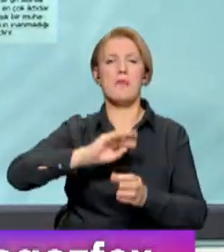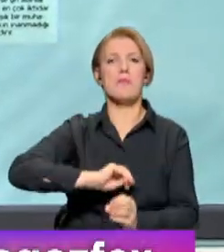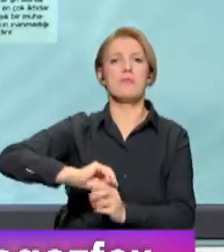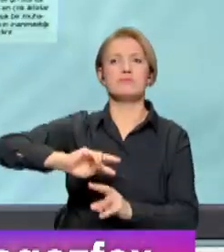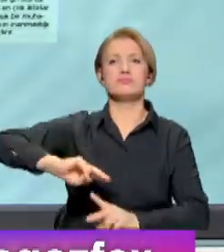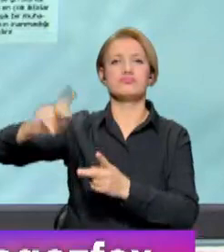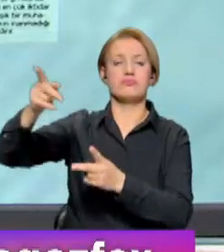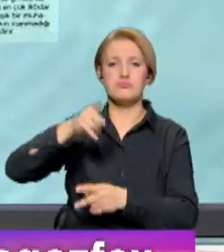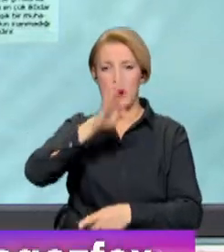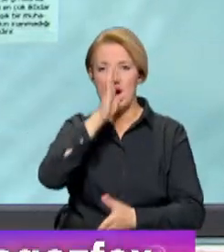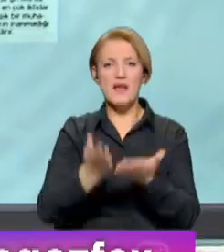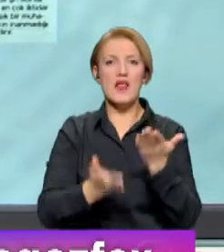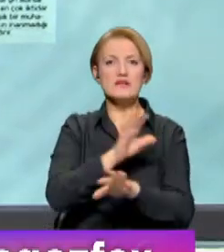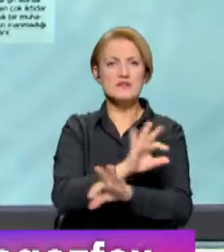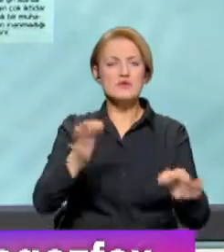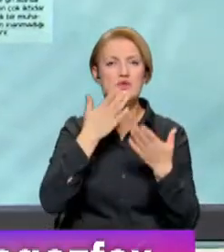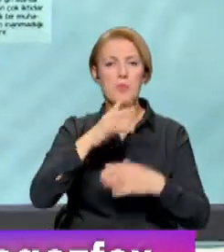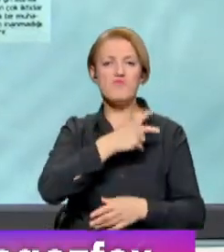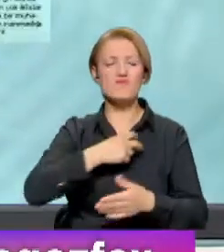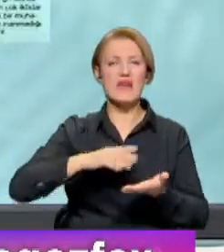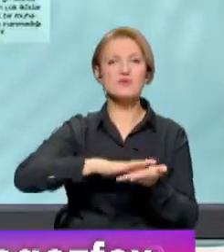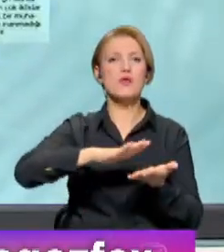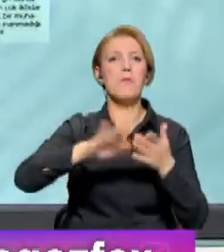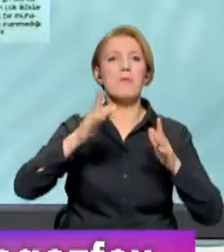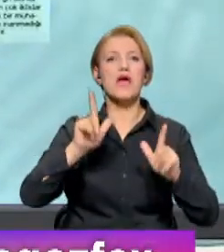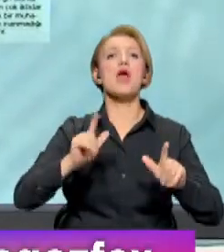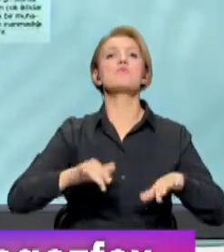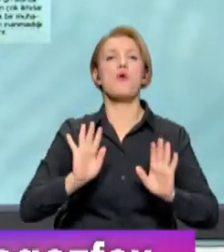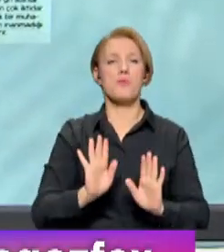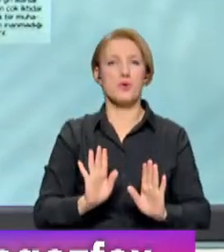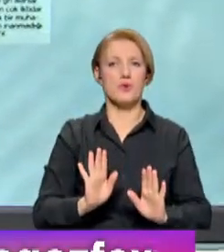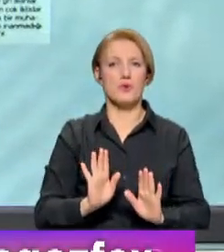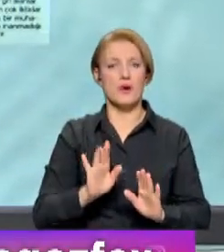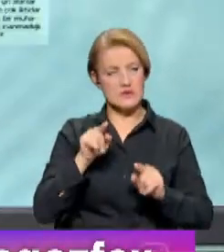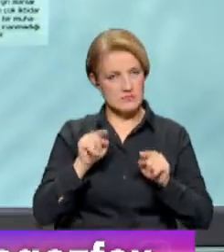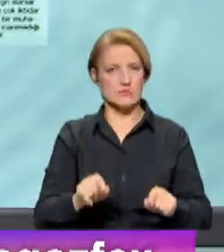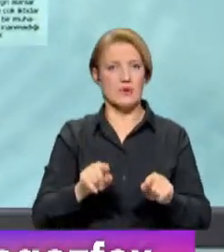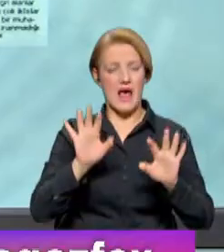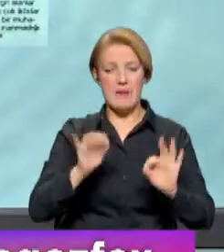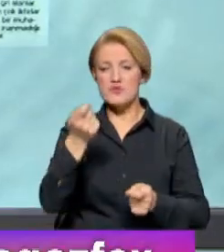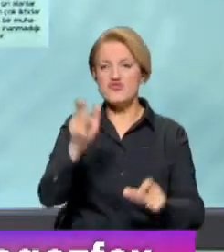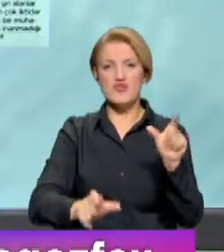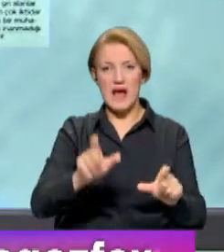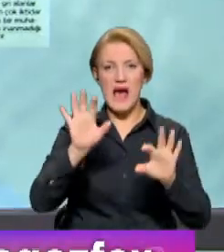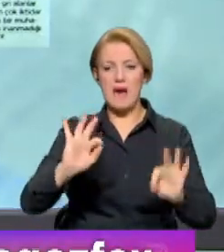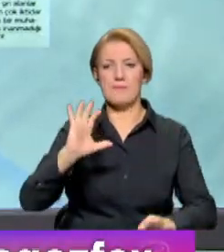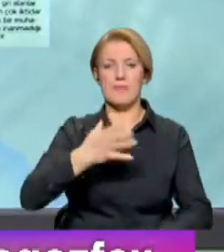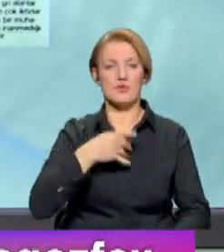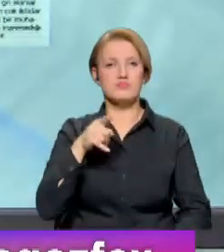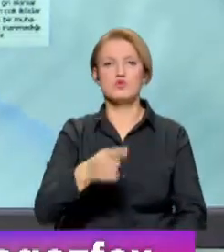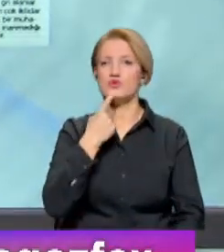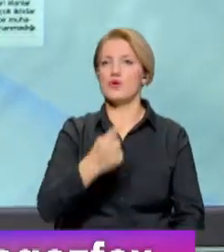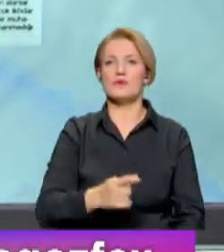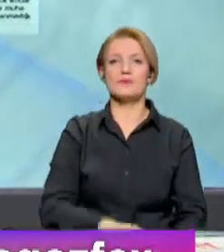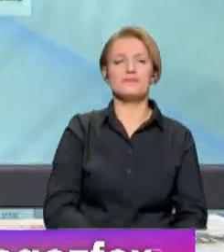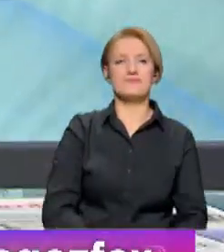burada bir adaletsizlik yok mu burada vergi dilimlerini düzenlenmesi gerekmiyor mu işte Hem işçiler hem işverenler bunu